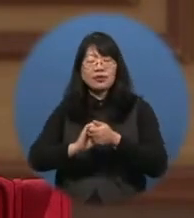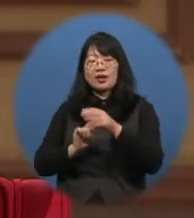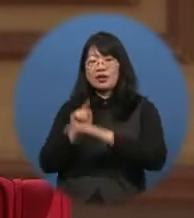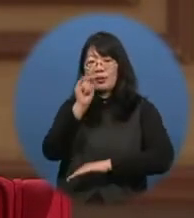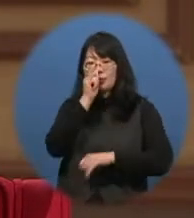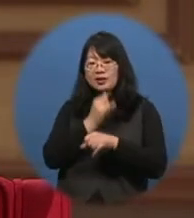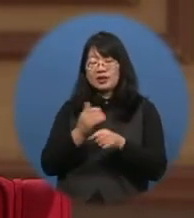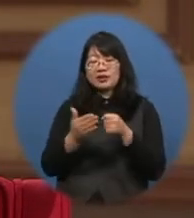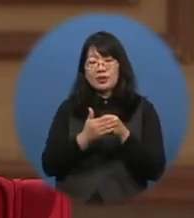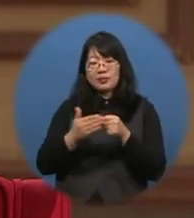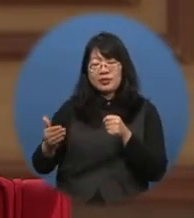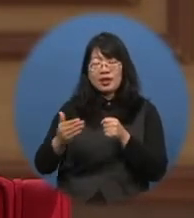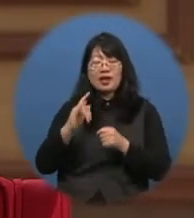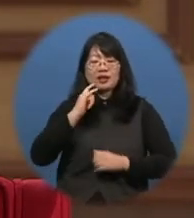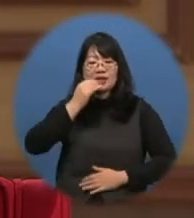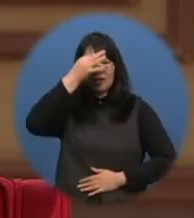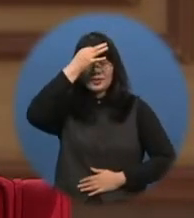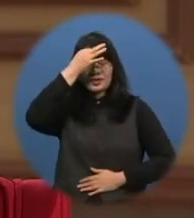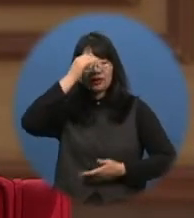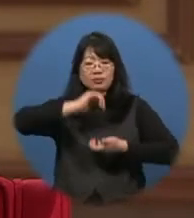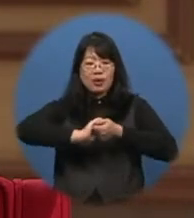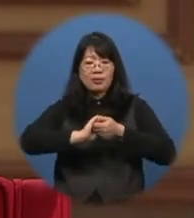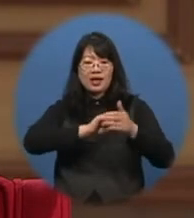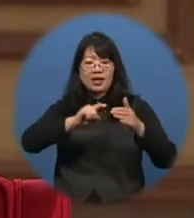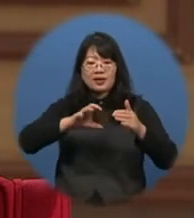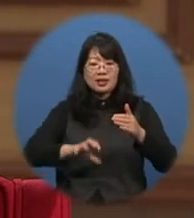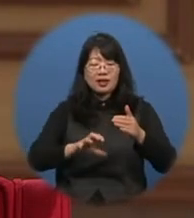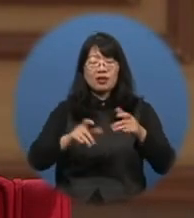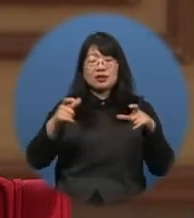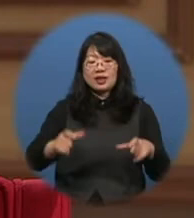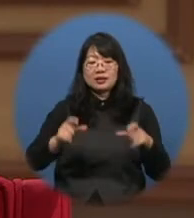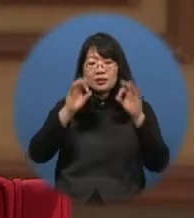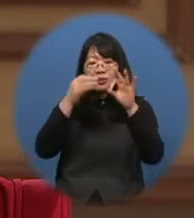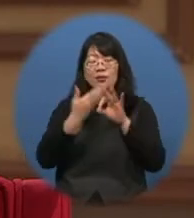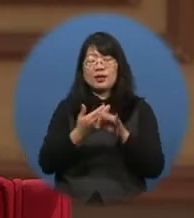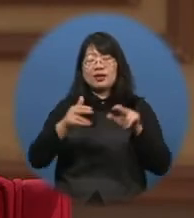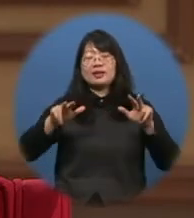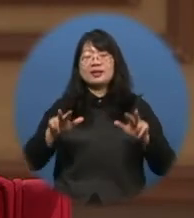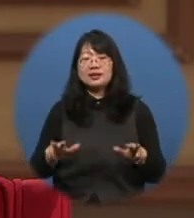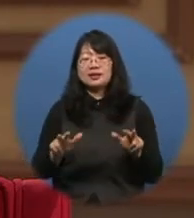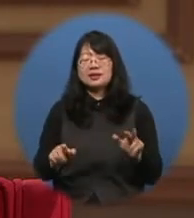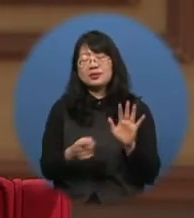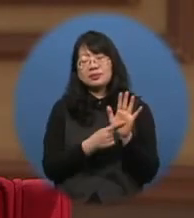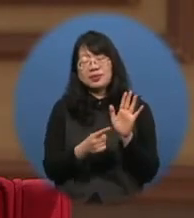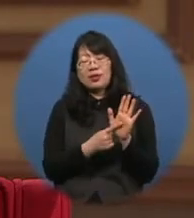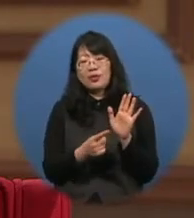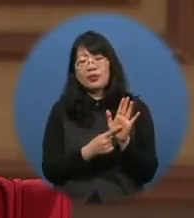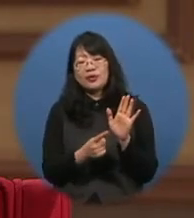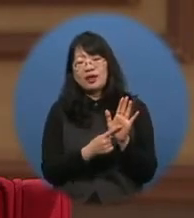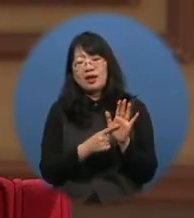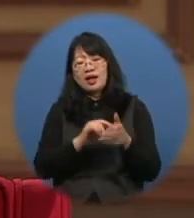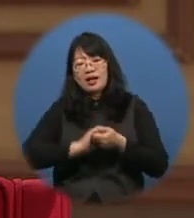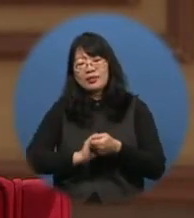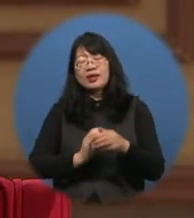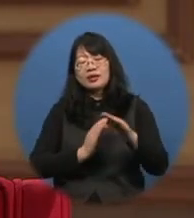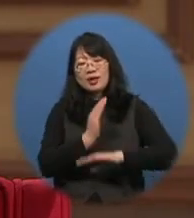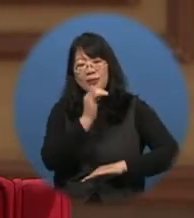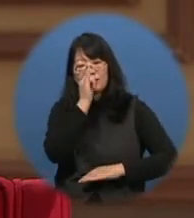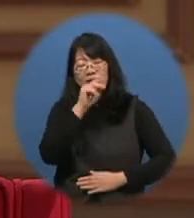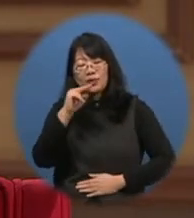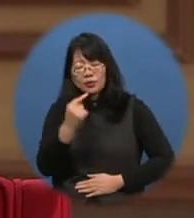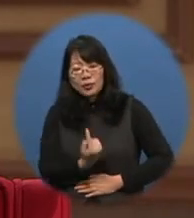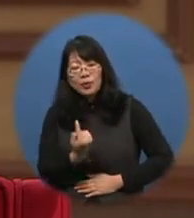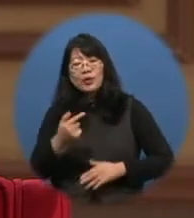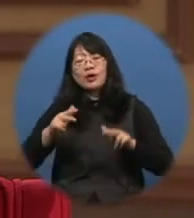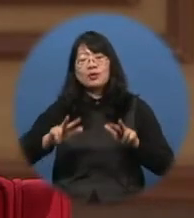수 있거든요. 네, 네. 예술의 범위에서 장르에서는 조금 그 표현의 그 한계를 넘어서더라도